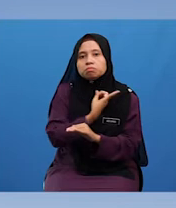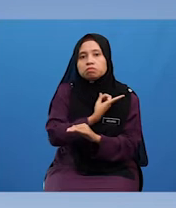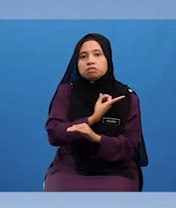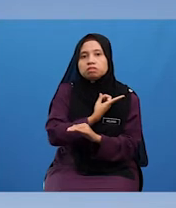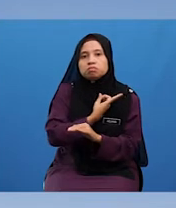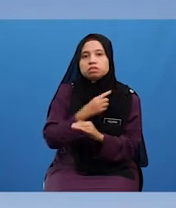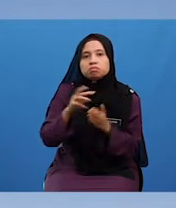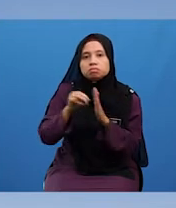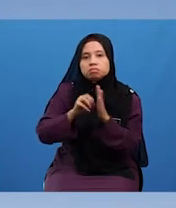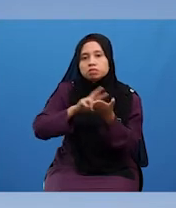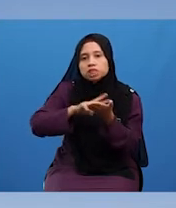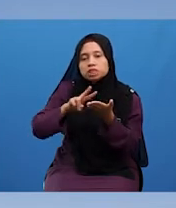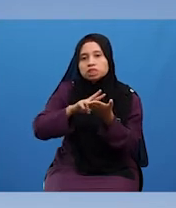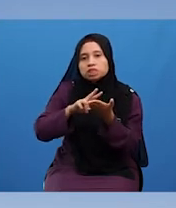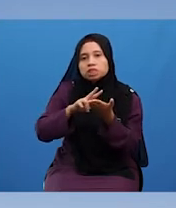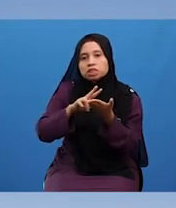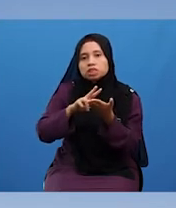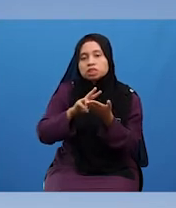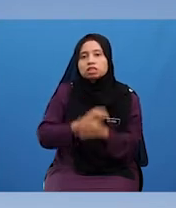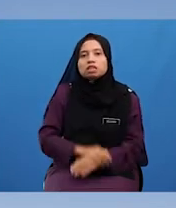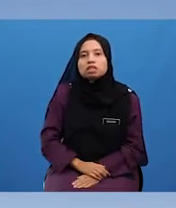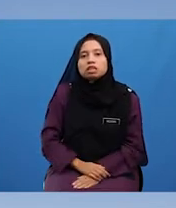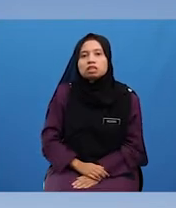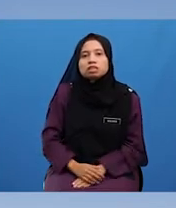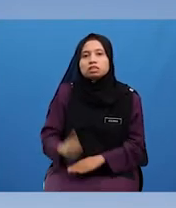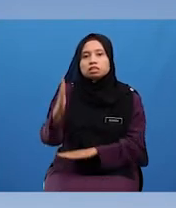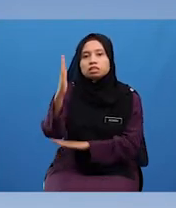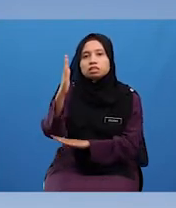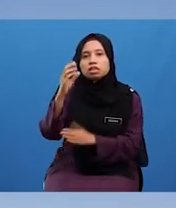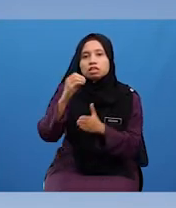Rezekikan kami membacanya